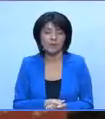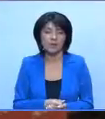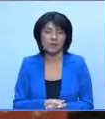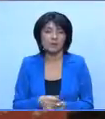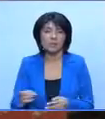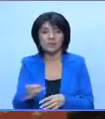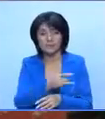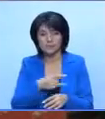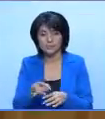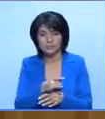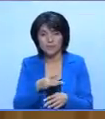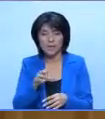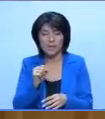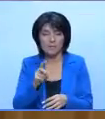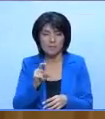барып келдік.